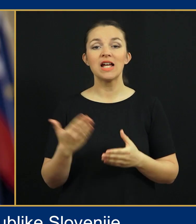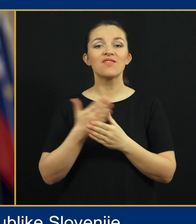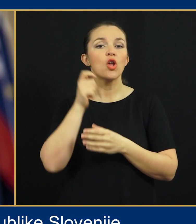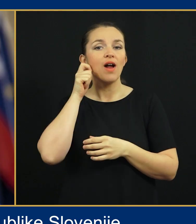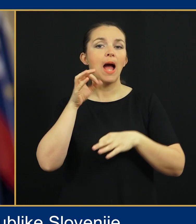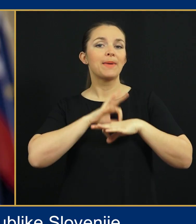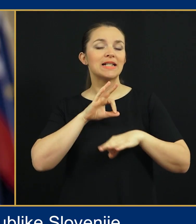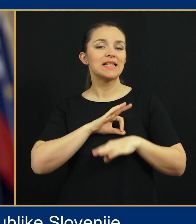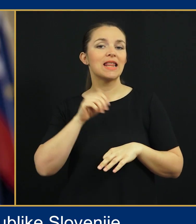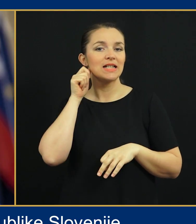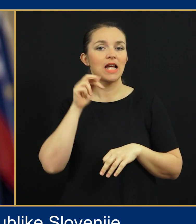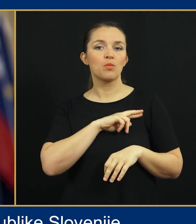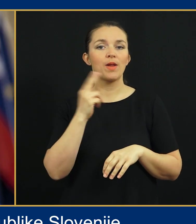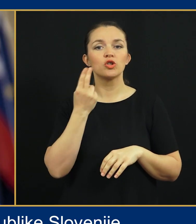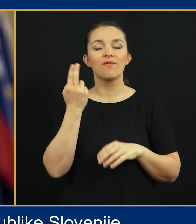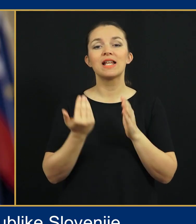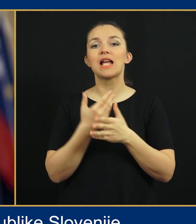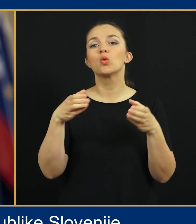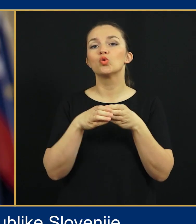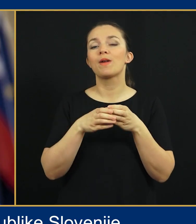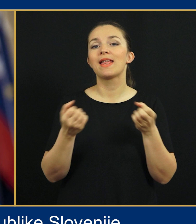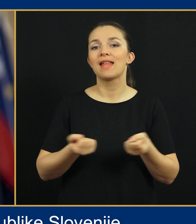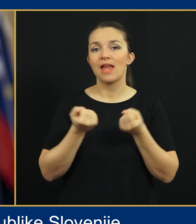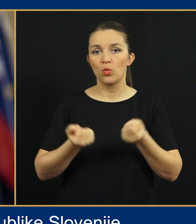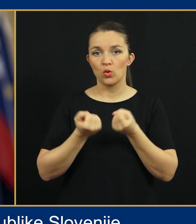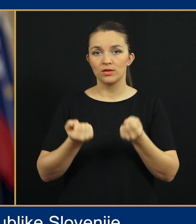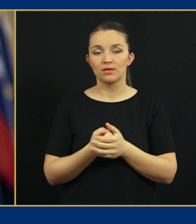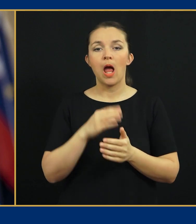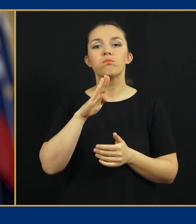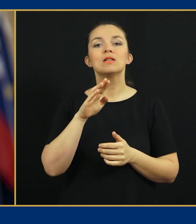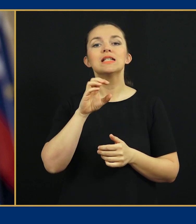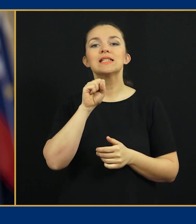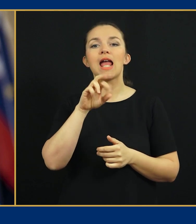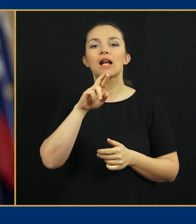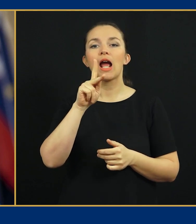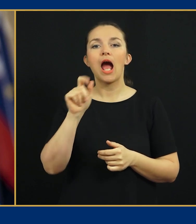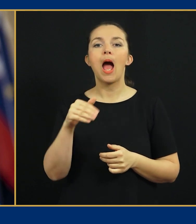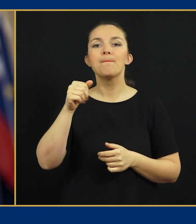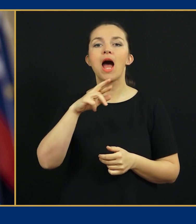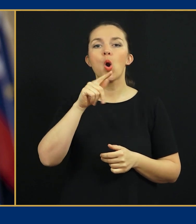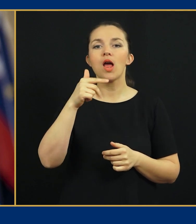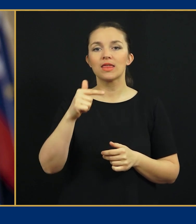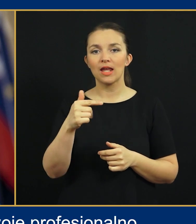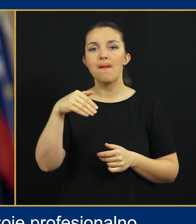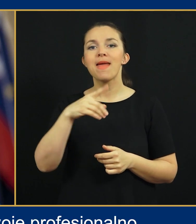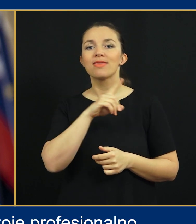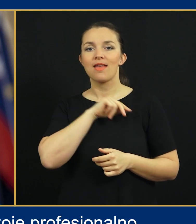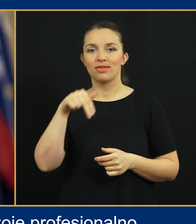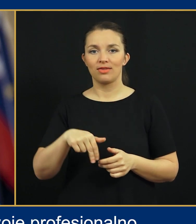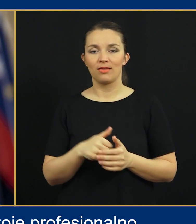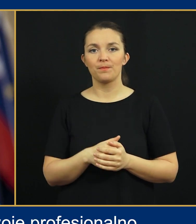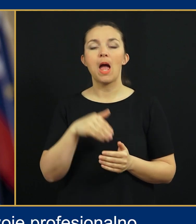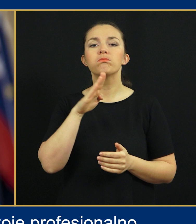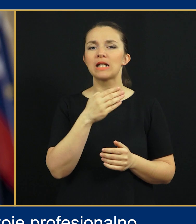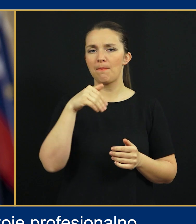Svetovalka predsednice Republike Slovenije za družbene dejavnosti Biserka Marolt Meden. Biserka Marolt